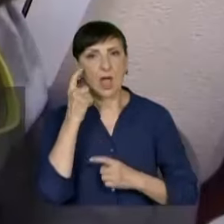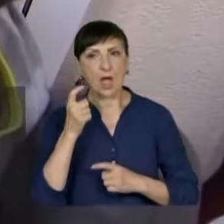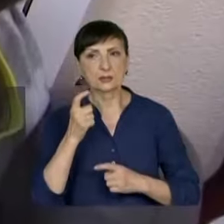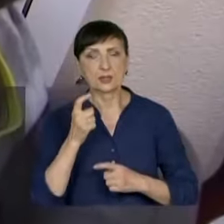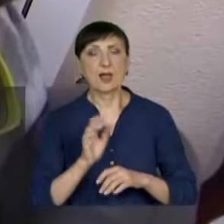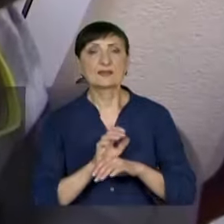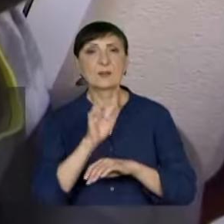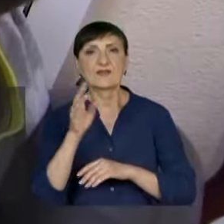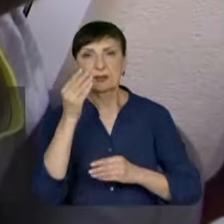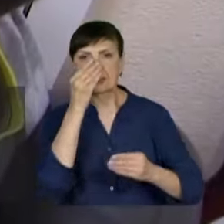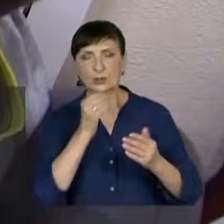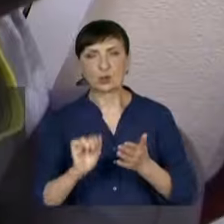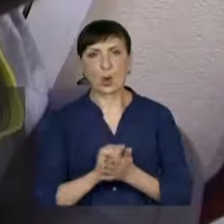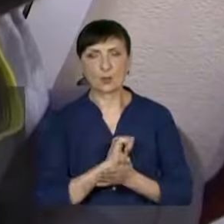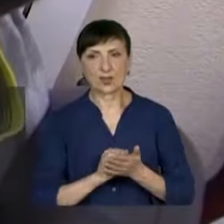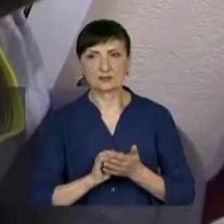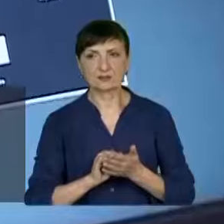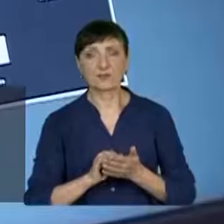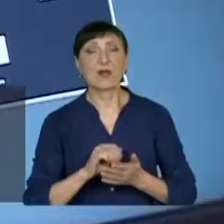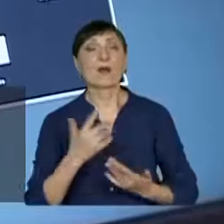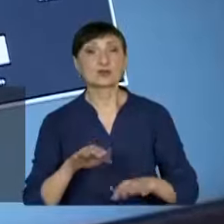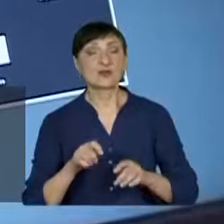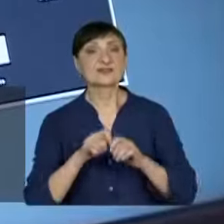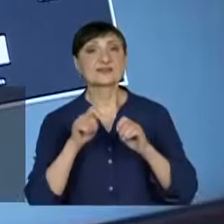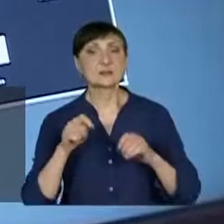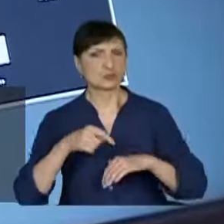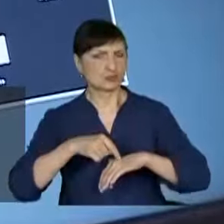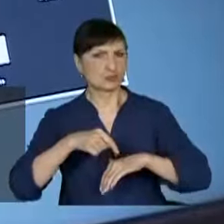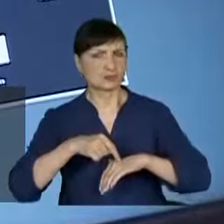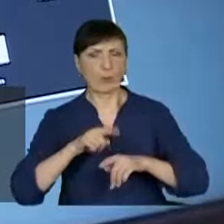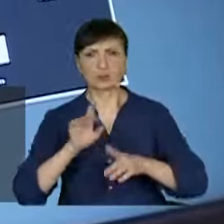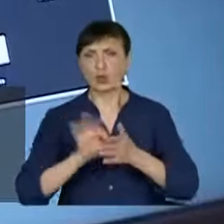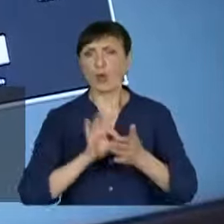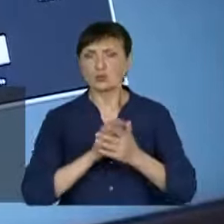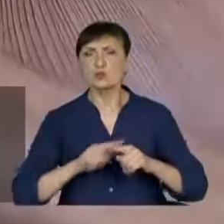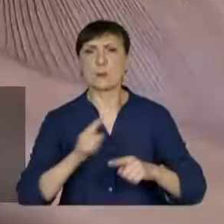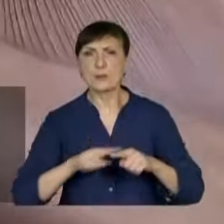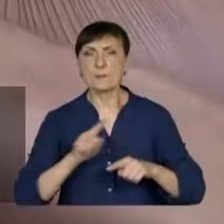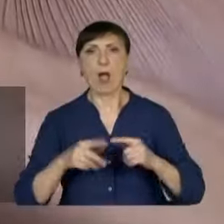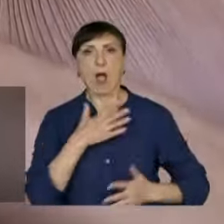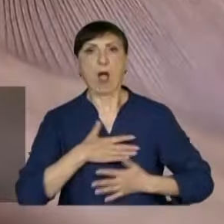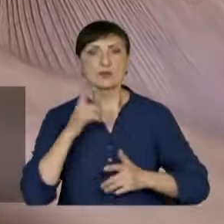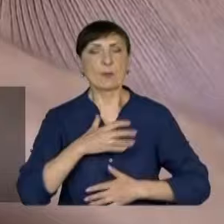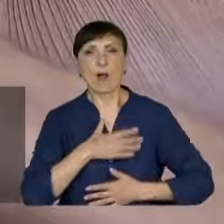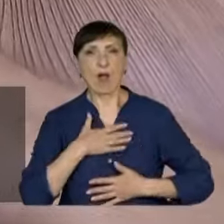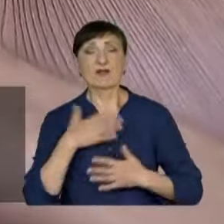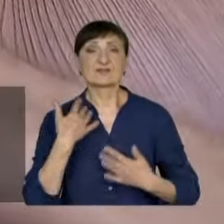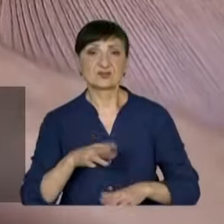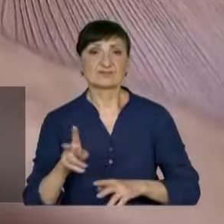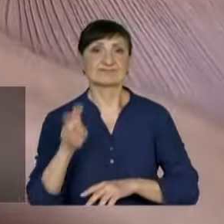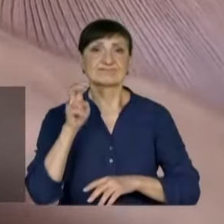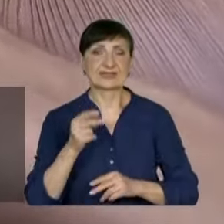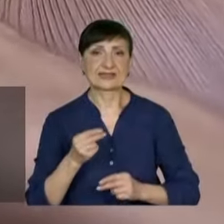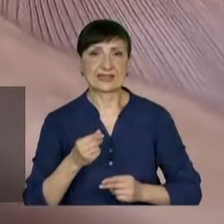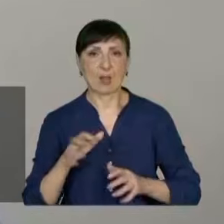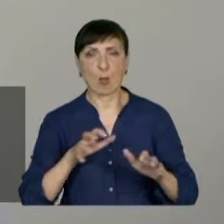направляя поддельные документы. В таких случаях создание ощущения срочности и паники является одной из главных тактик